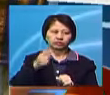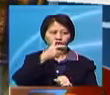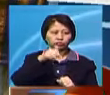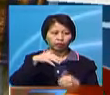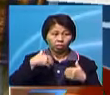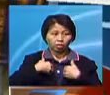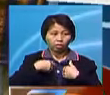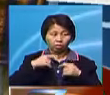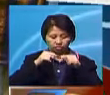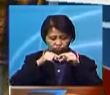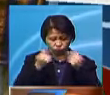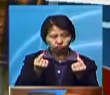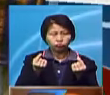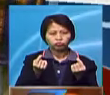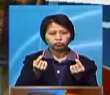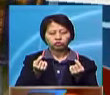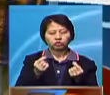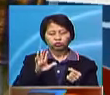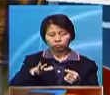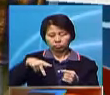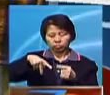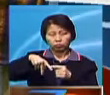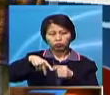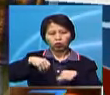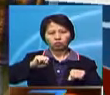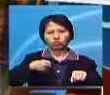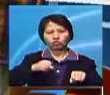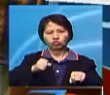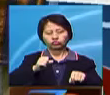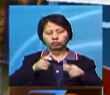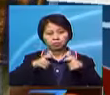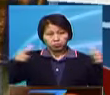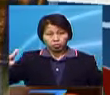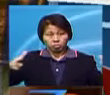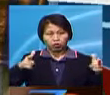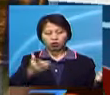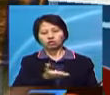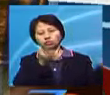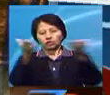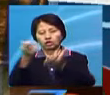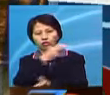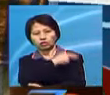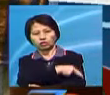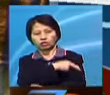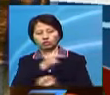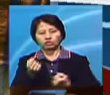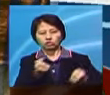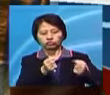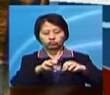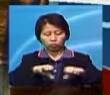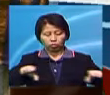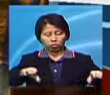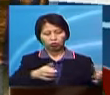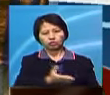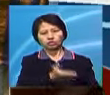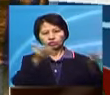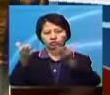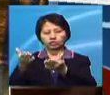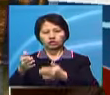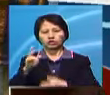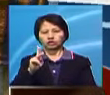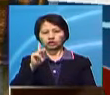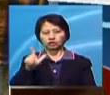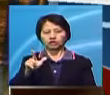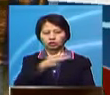kerana terdapat urat saraf yang putus. Syaban yang menunggang motosikal berkuasa tinggi dikejarkan ke Hospital Sungai Buloh sebelum dipindahkan ke Hospital Kuala